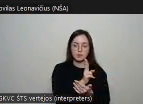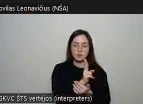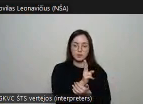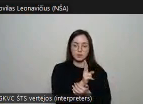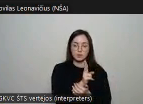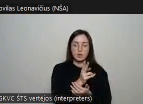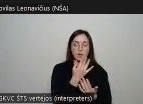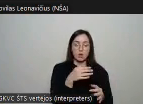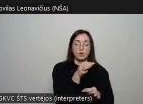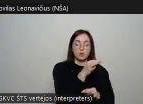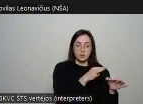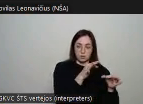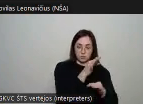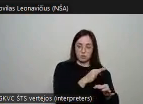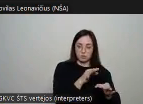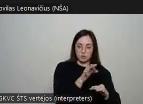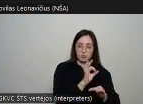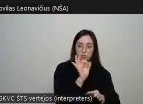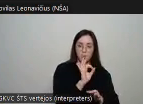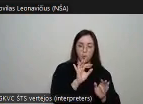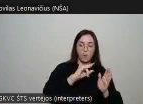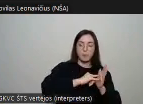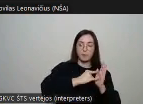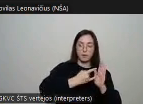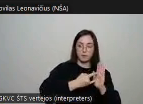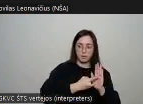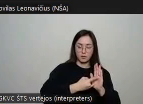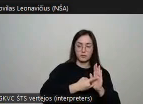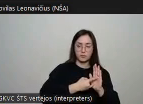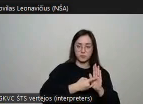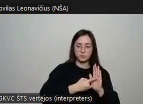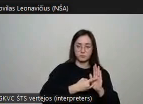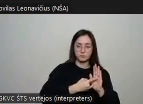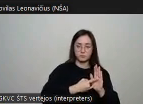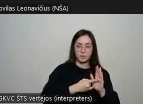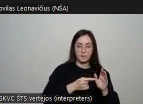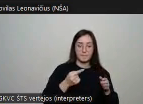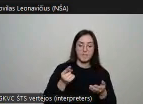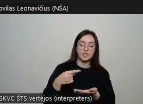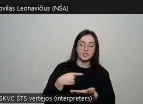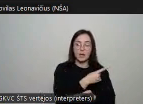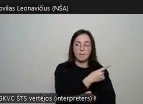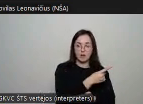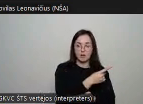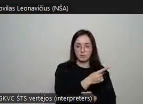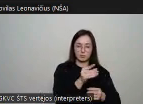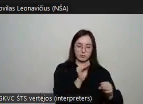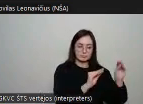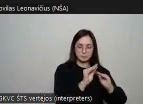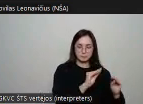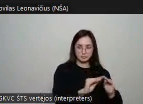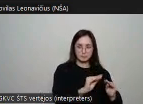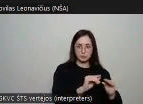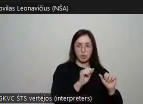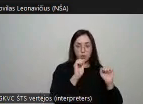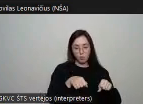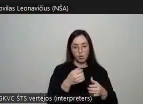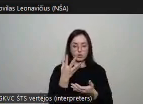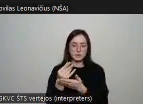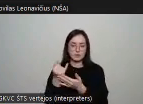kuriuose mes kalbėjome apie planavimą, taip vadinamą žemėlapio sudarymą, galėtų irgi pasidalinti